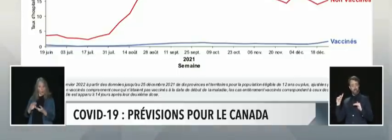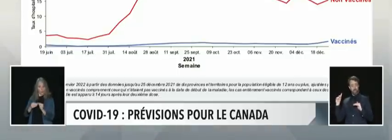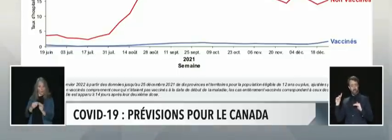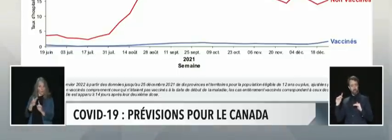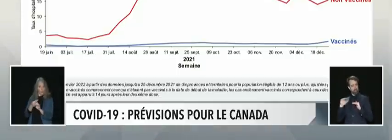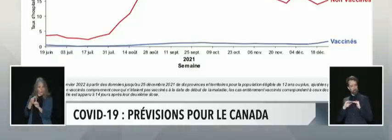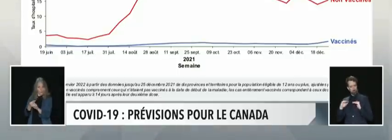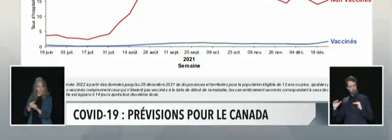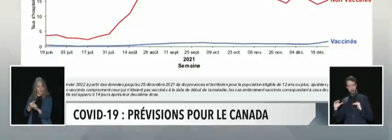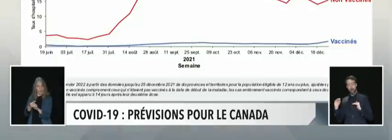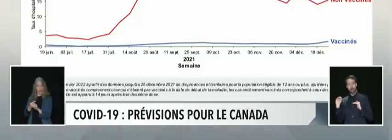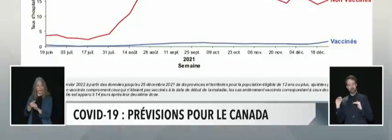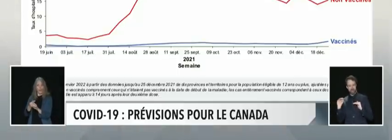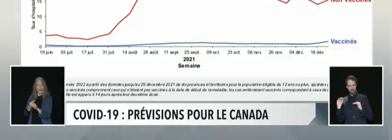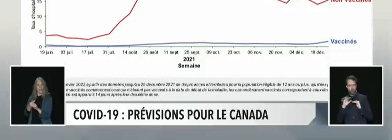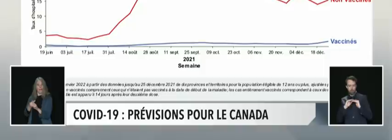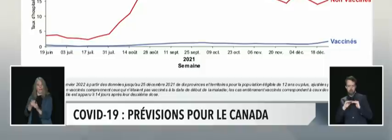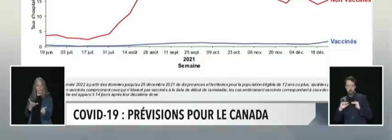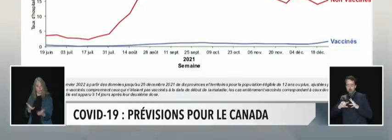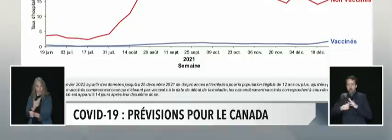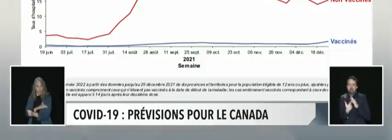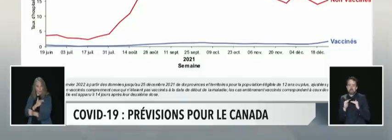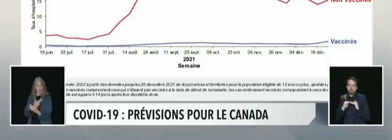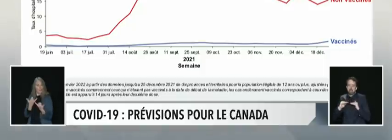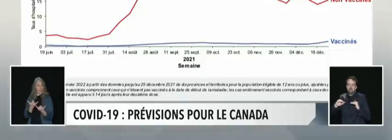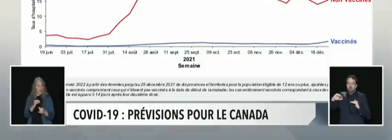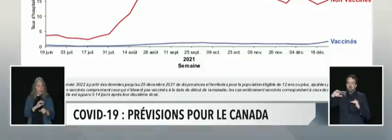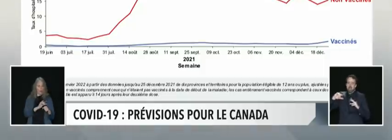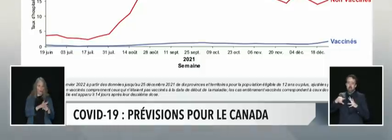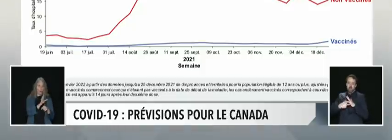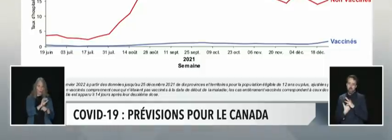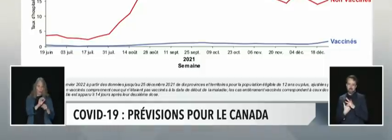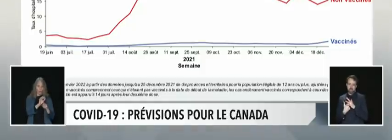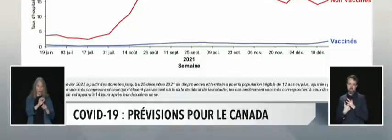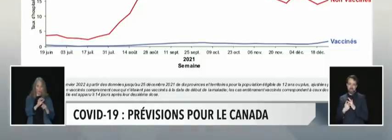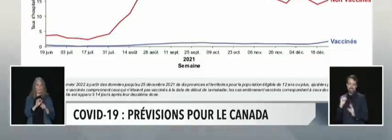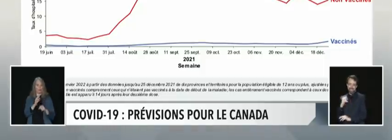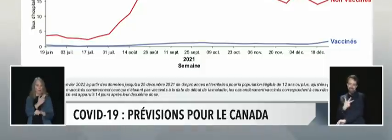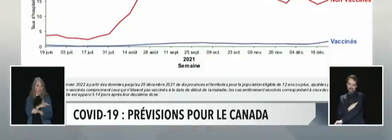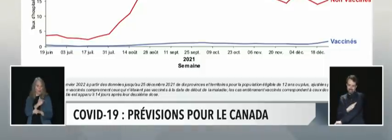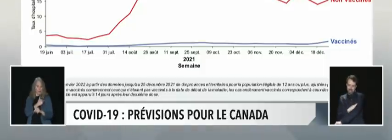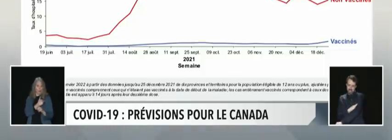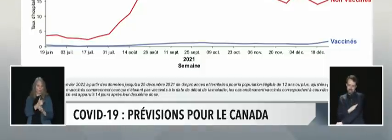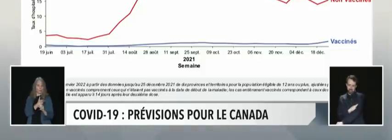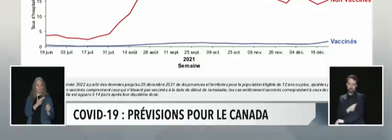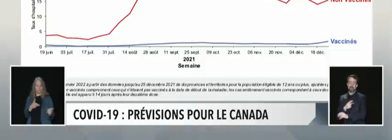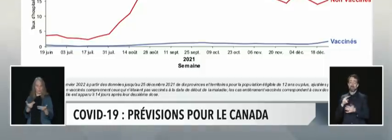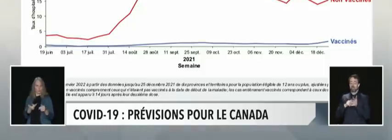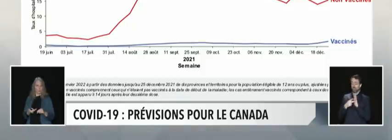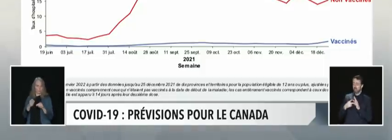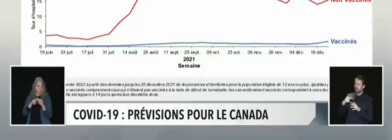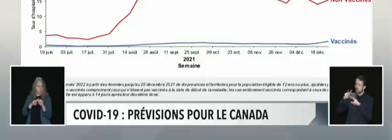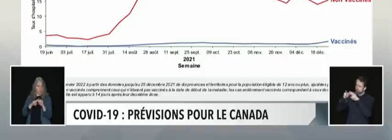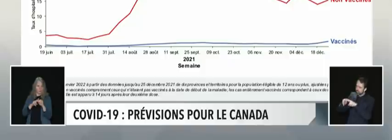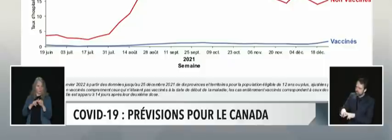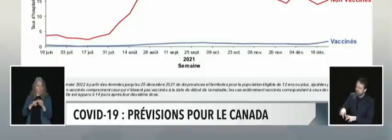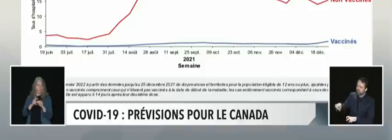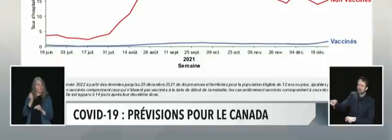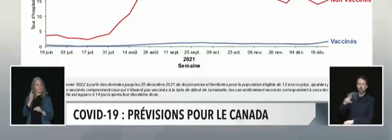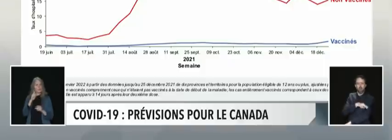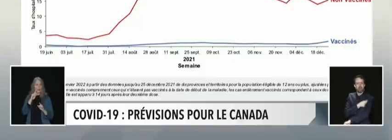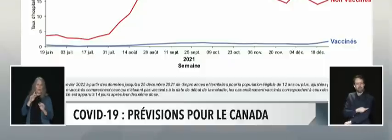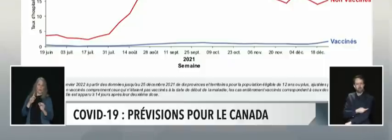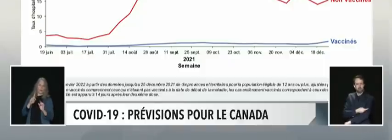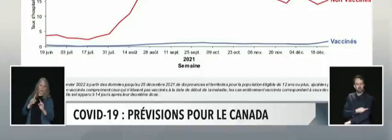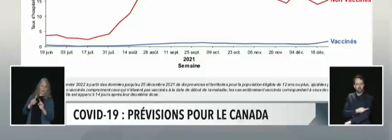augmenter avec le début de la vague Omicron. Il est important de noter que selon les données d'hôpitaux sélectionnées jusqu